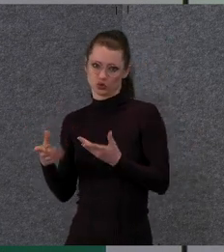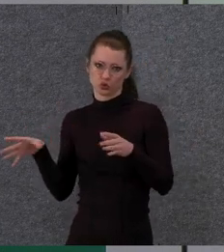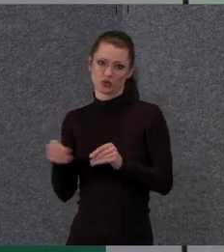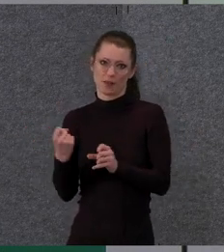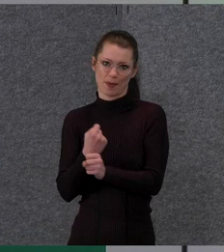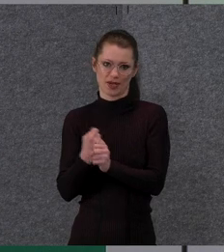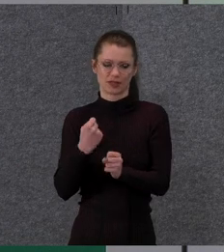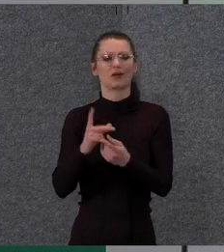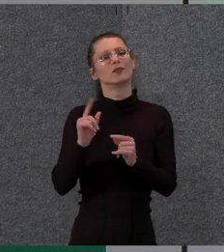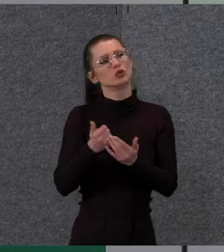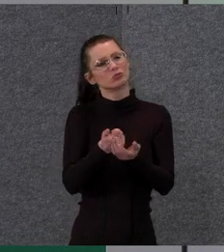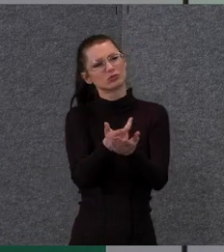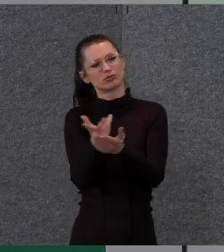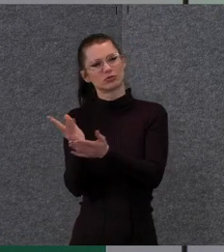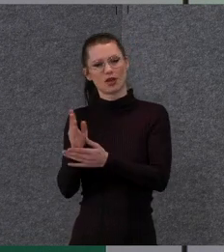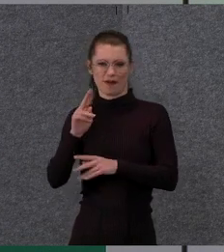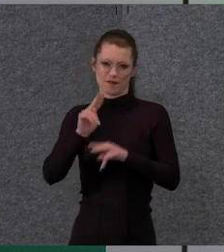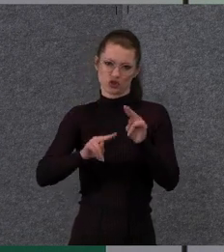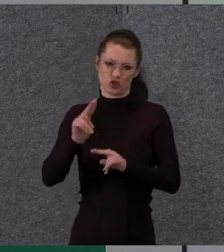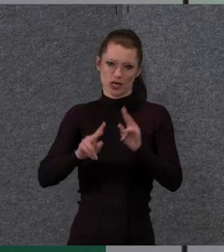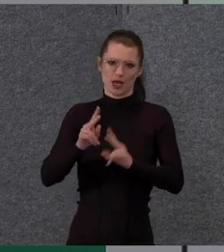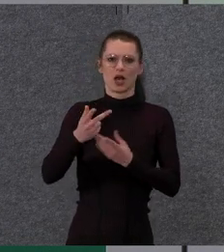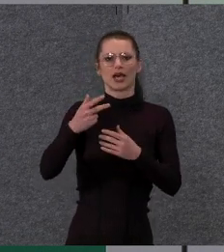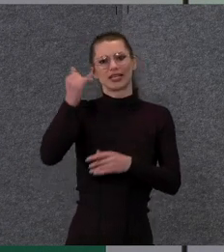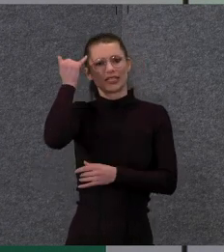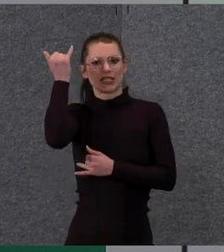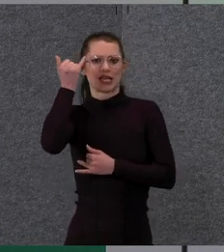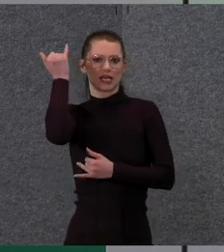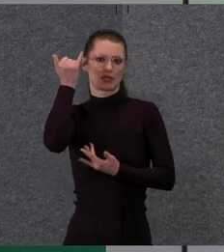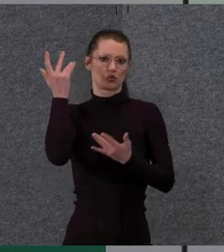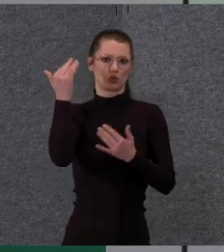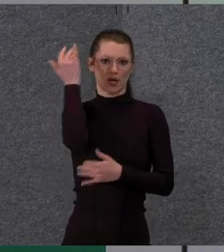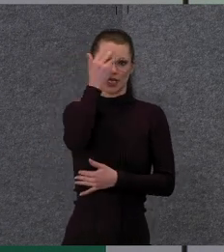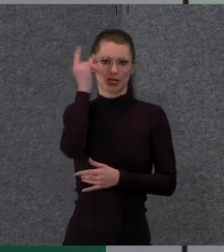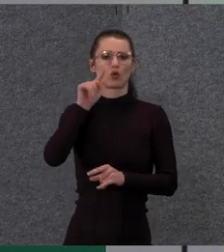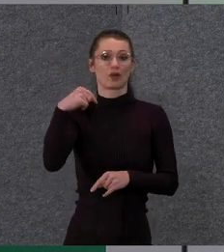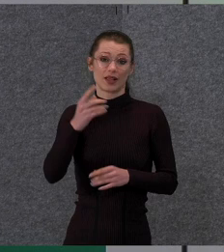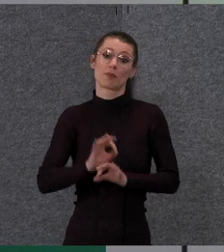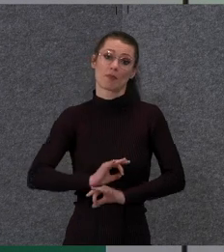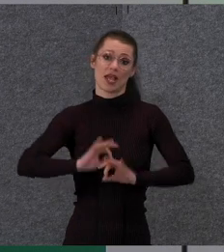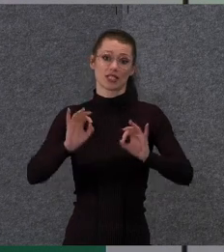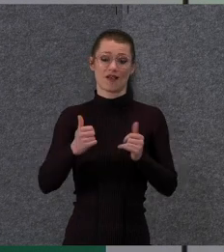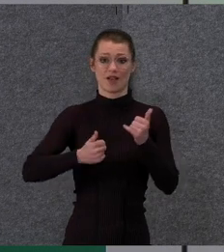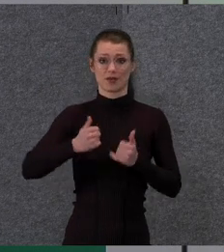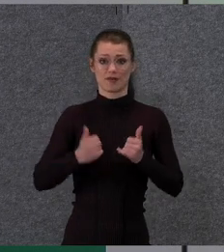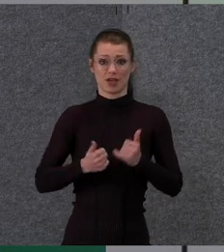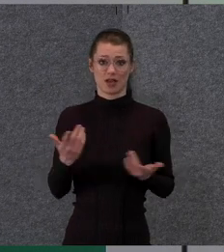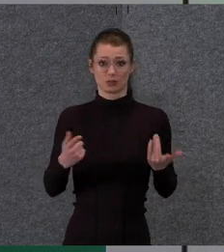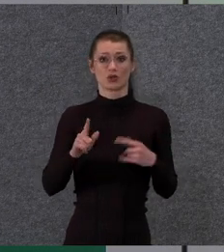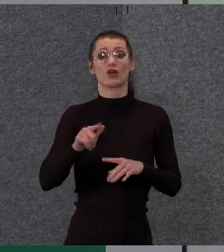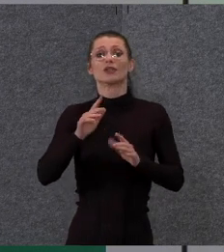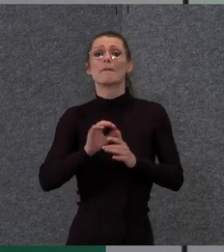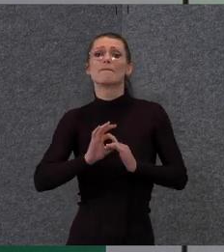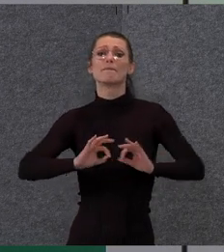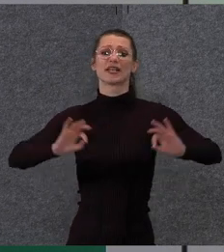da müssen wir einfach uns breit aufstellen. Und das macht uns dann auch wettbewerbsfähig, weil sonst sind die Besten einfach irgendwann weg, weil das